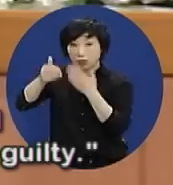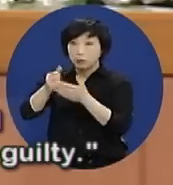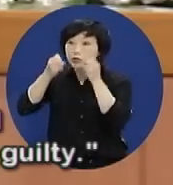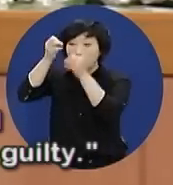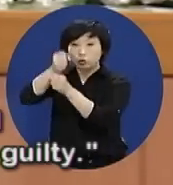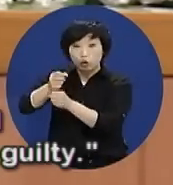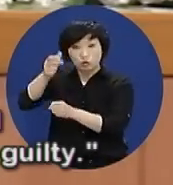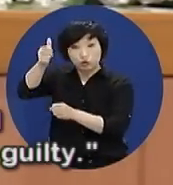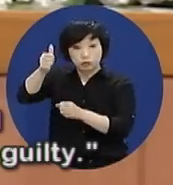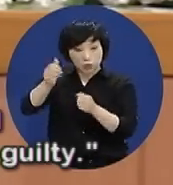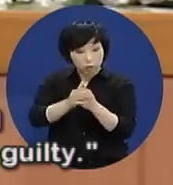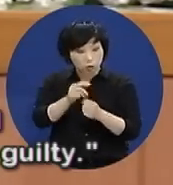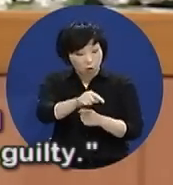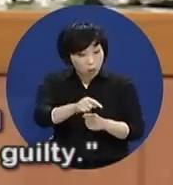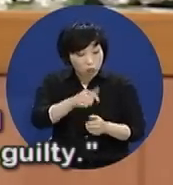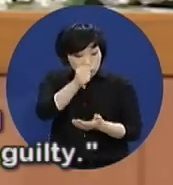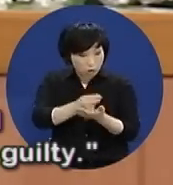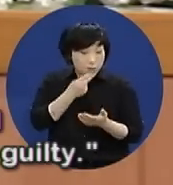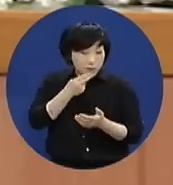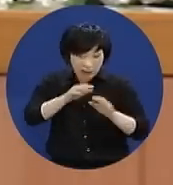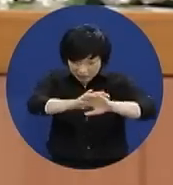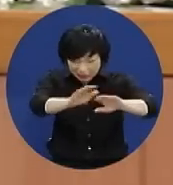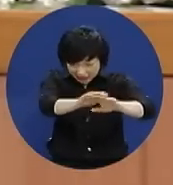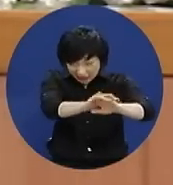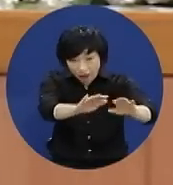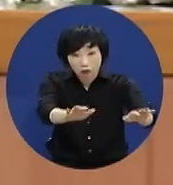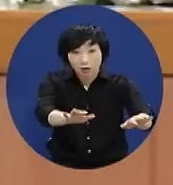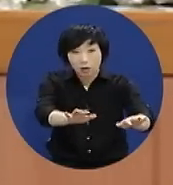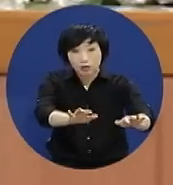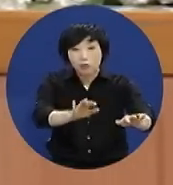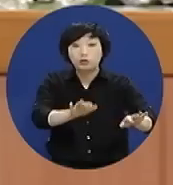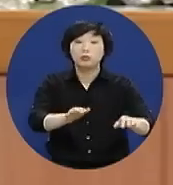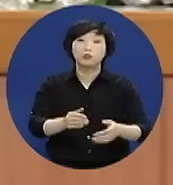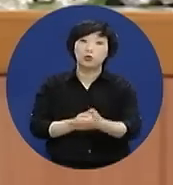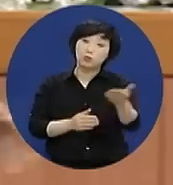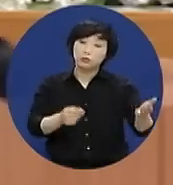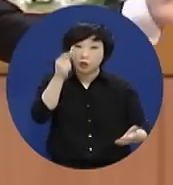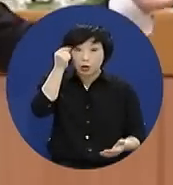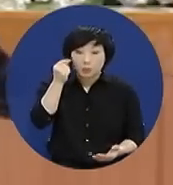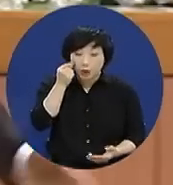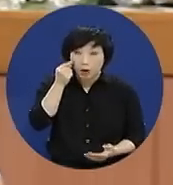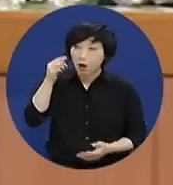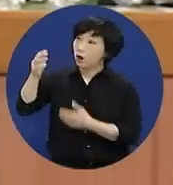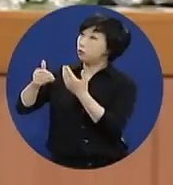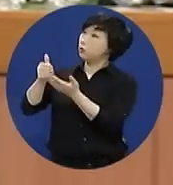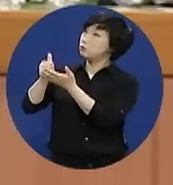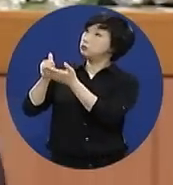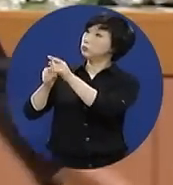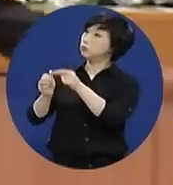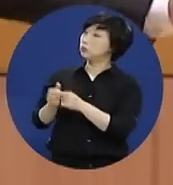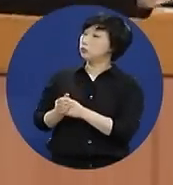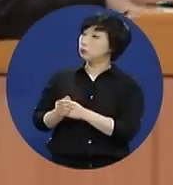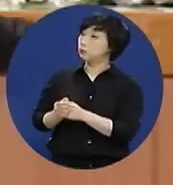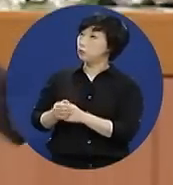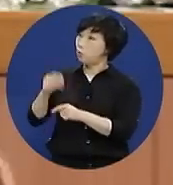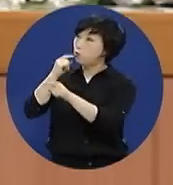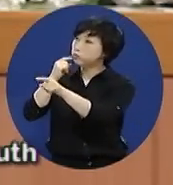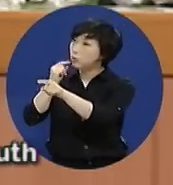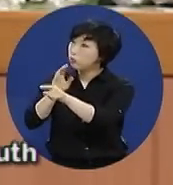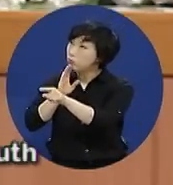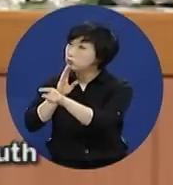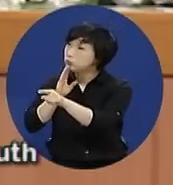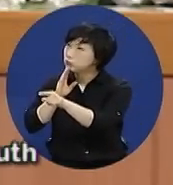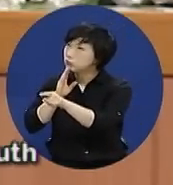ある私が罪のないものとするというならば神様あなたは嘘つきではありません